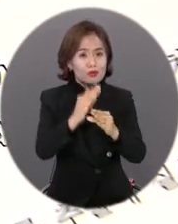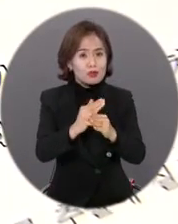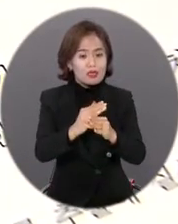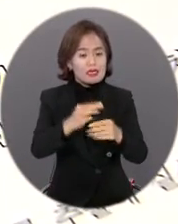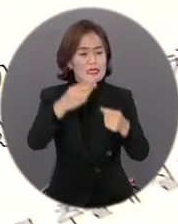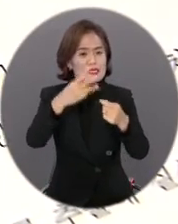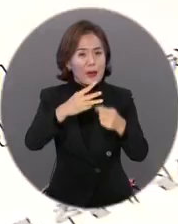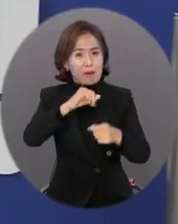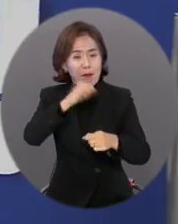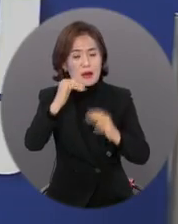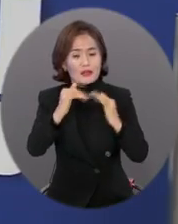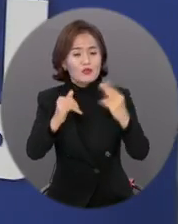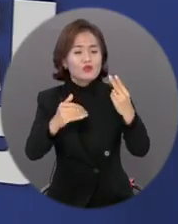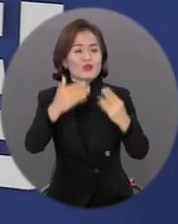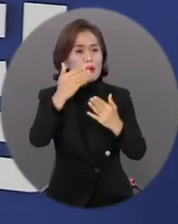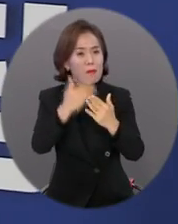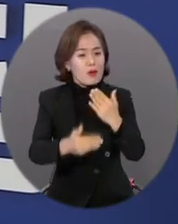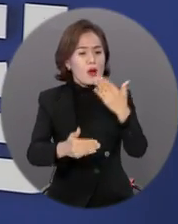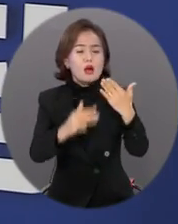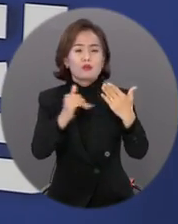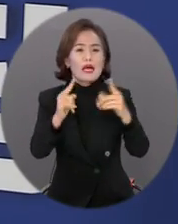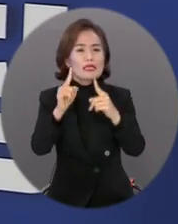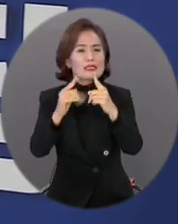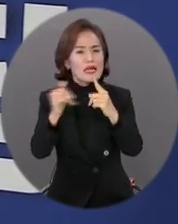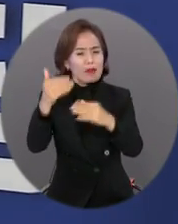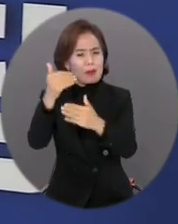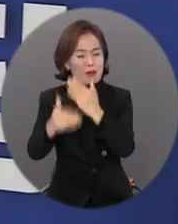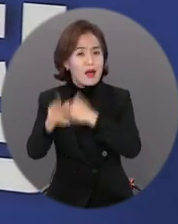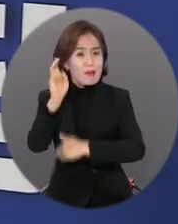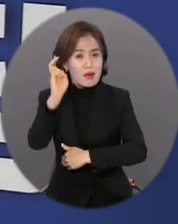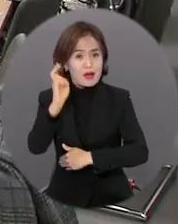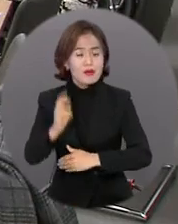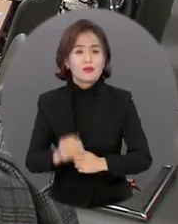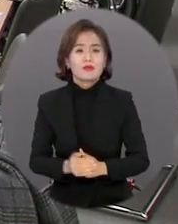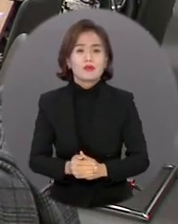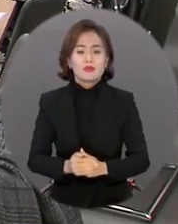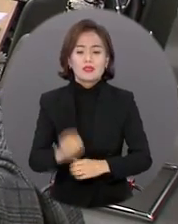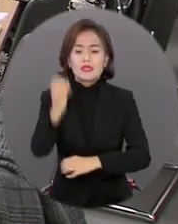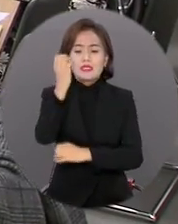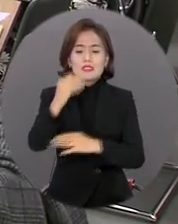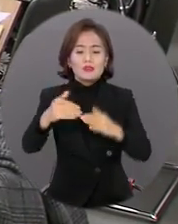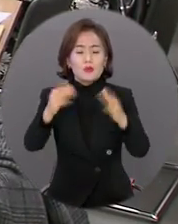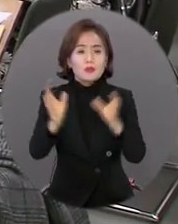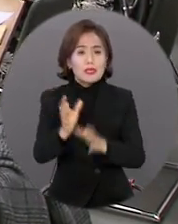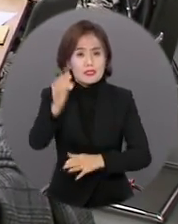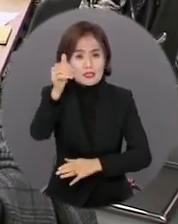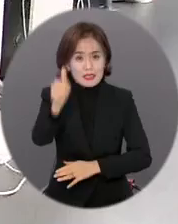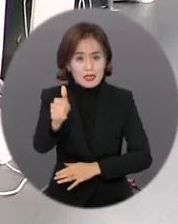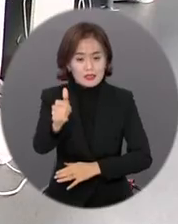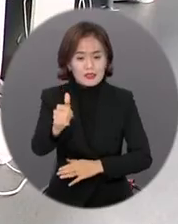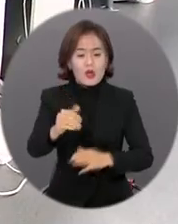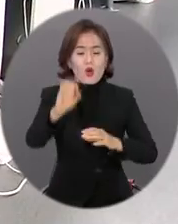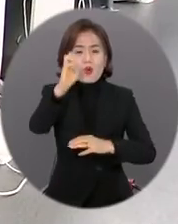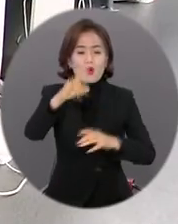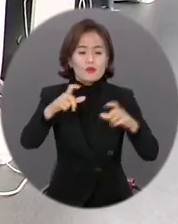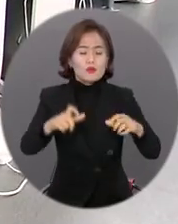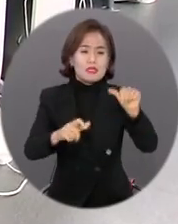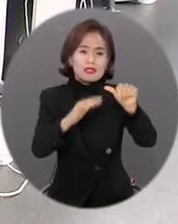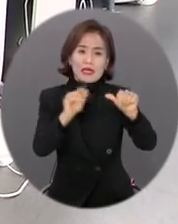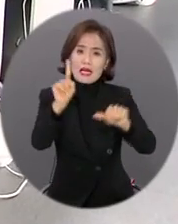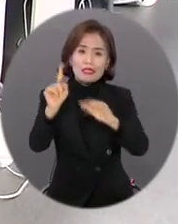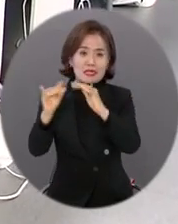3선을 한 2명을 제외하면 9명 중 1명이 감점 대상이 됩니다. 기초단체장은 광주의 경우 5명 중